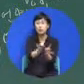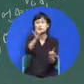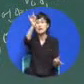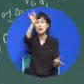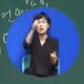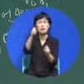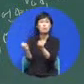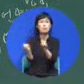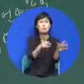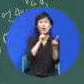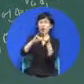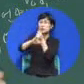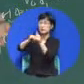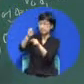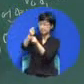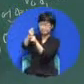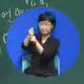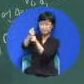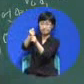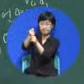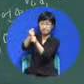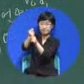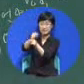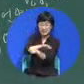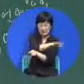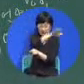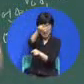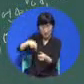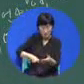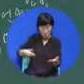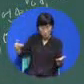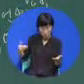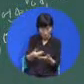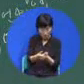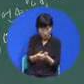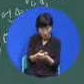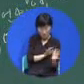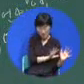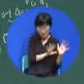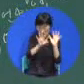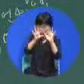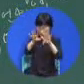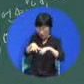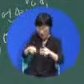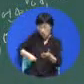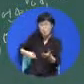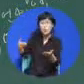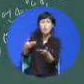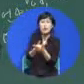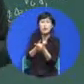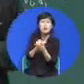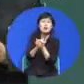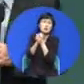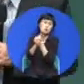버리고 언약을 붙잡고 전 백성이 미스바에 모여 회개한 겁니다. It was at this time they threw out all their idols. They restored